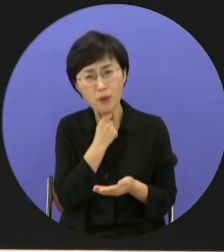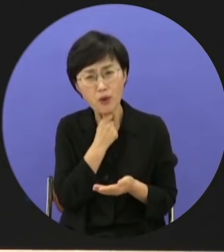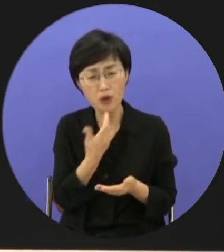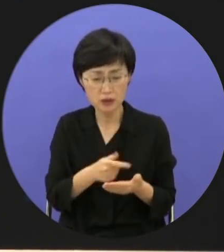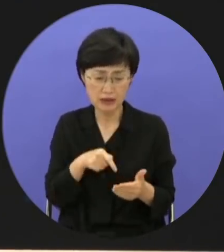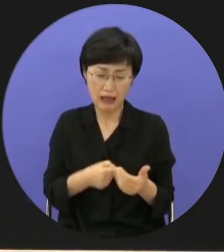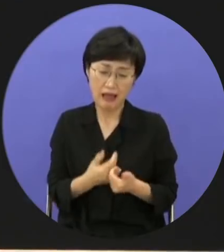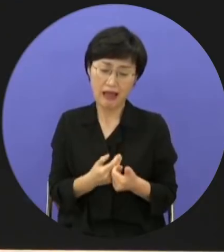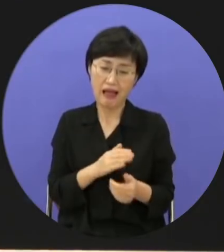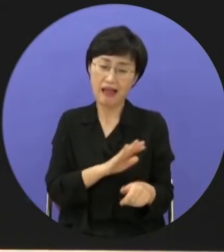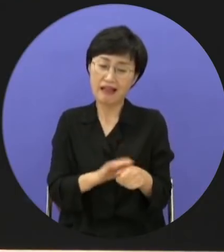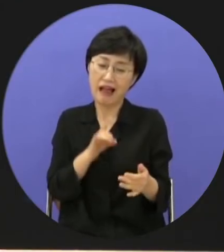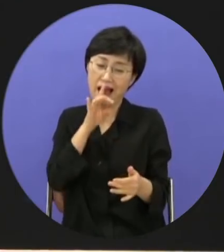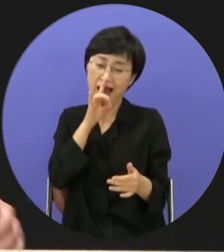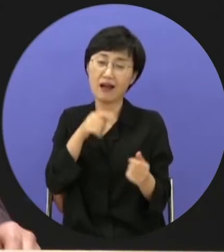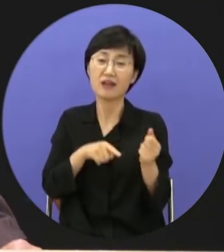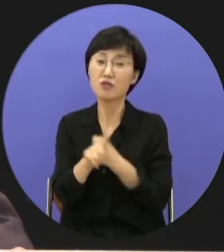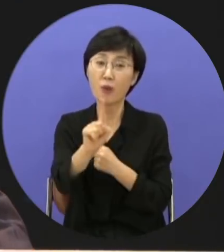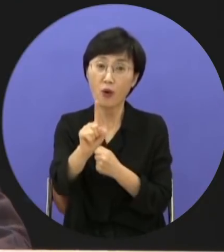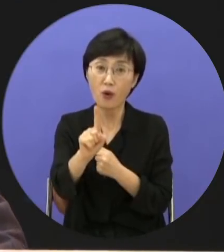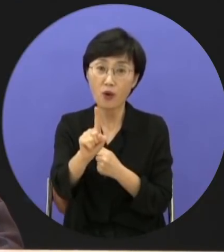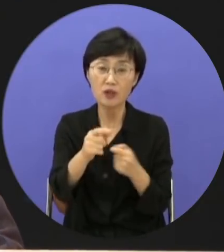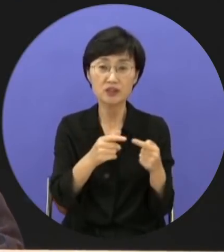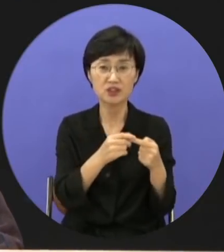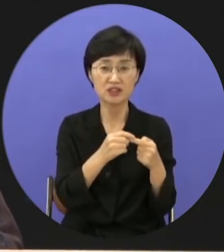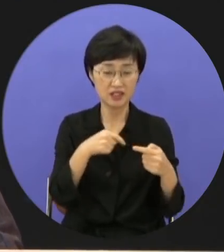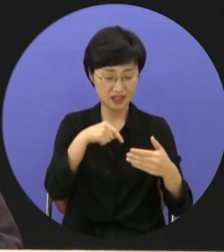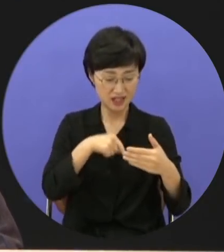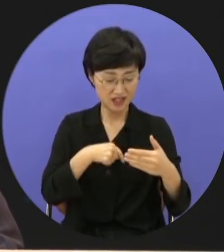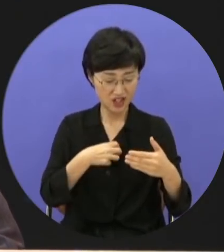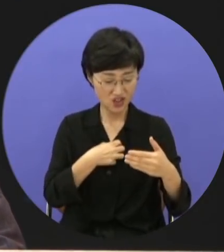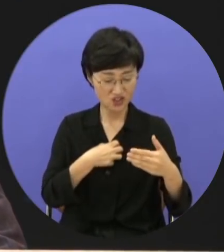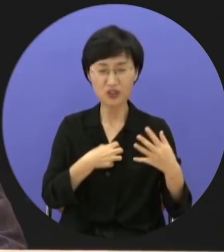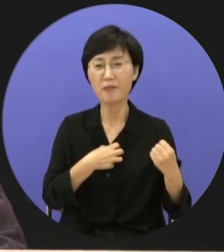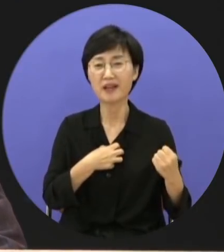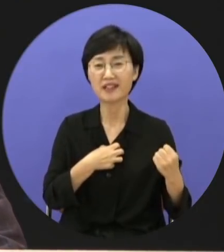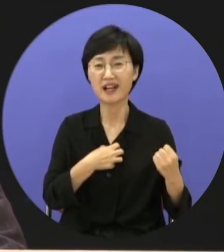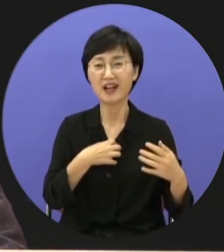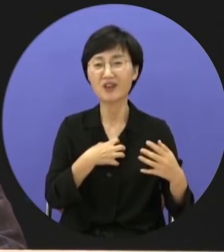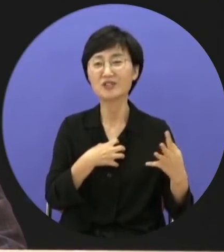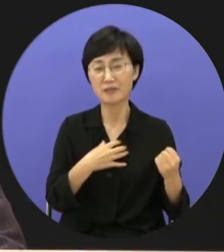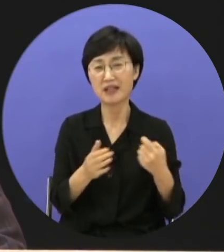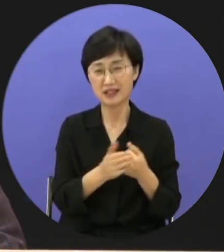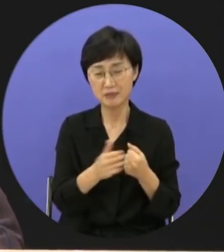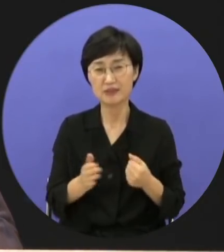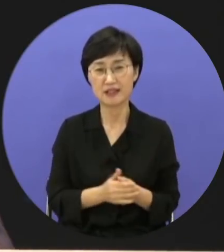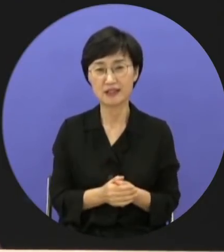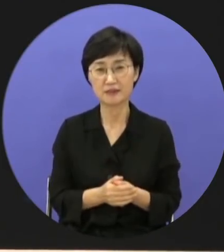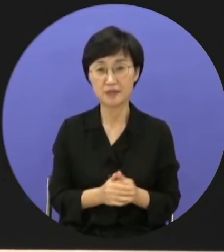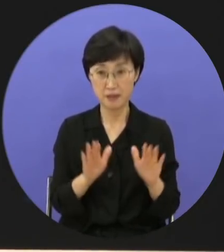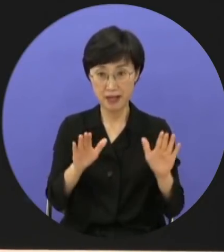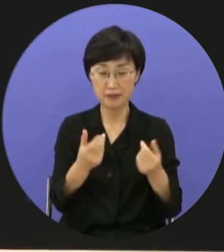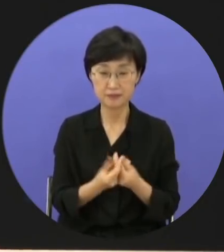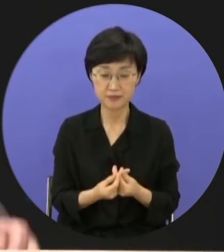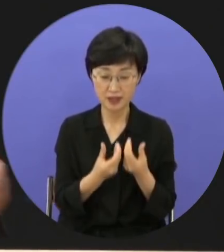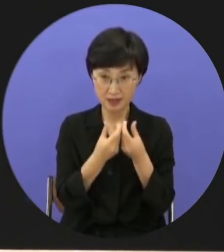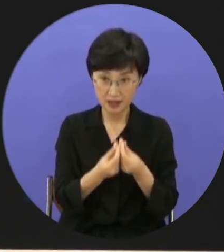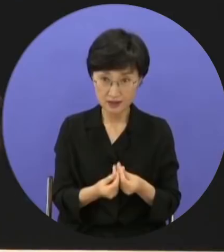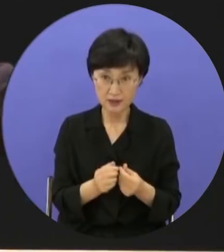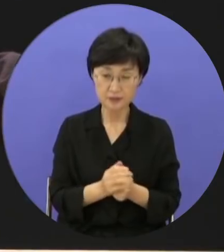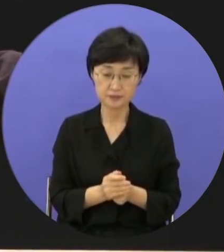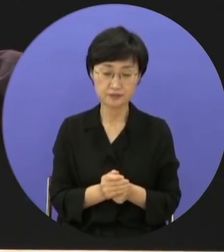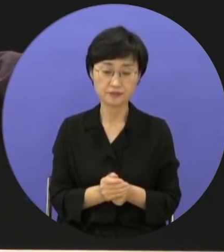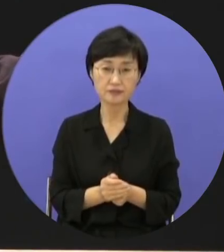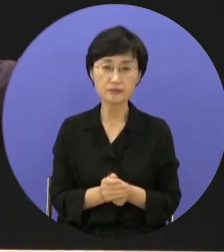쓸데없는 걱정들을 많이 해서 그렇습니다. It's because we have so many needless concerns. 길을 가는데